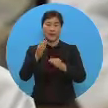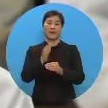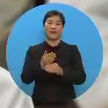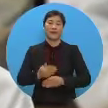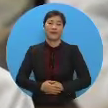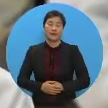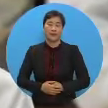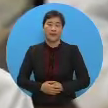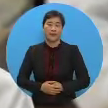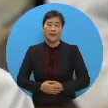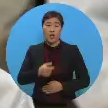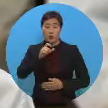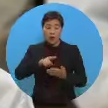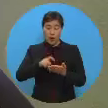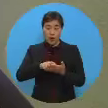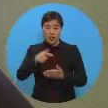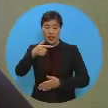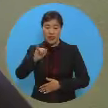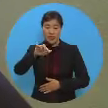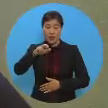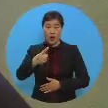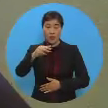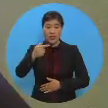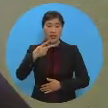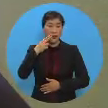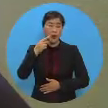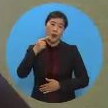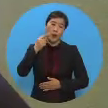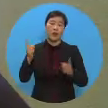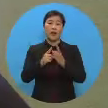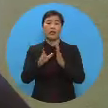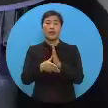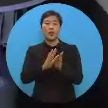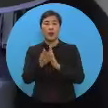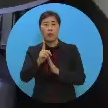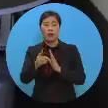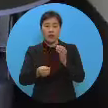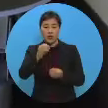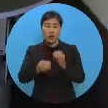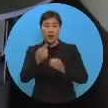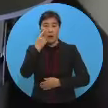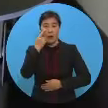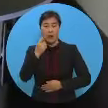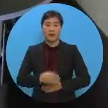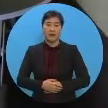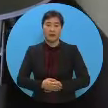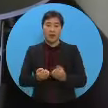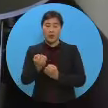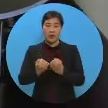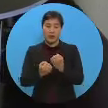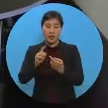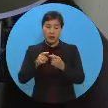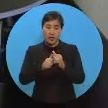못합니다. 물벼룩이 니코틴을 만났을 때 어떤 변화가 있는지 실험이 시작됐습니다.